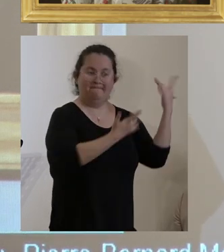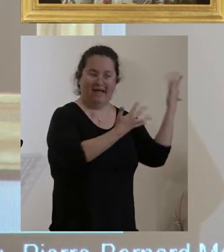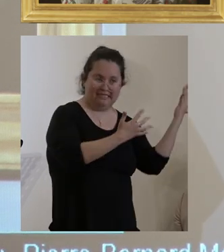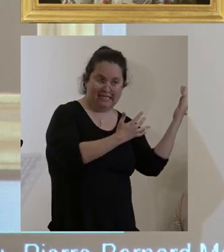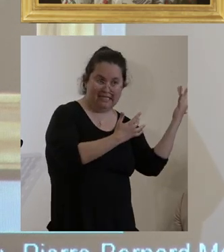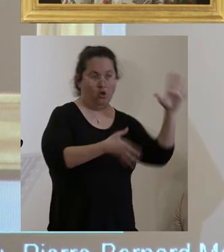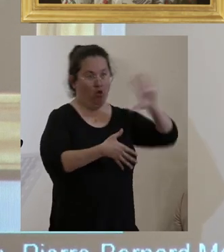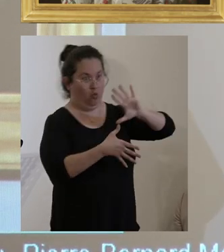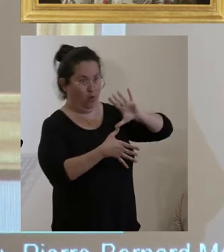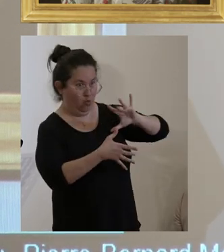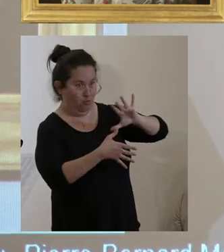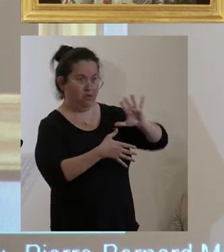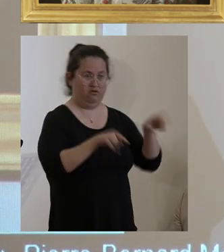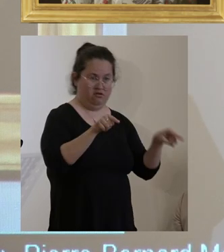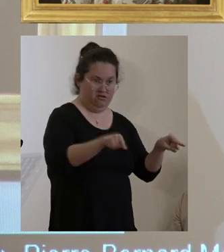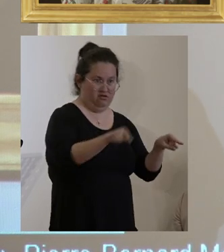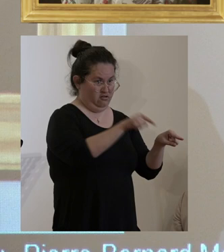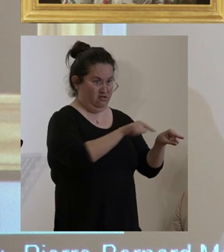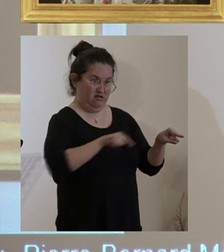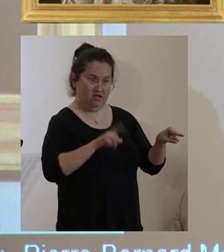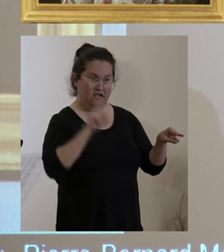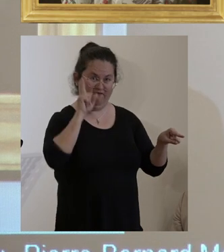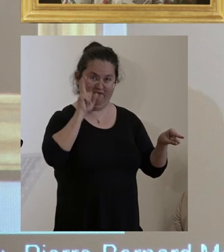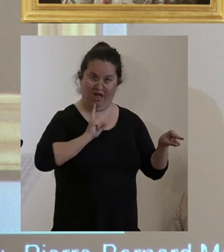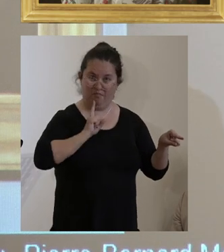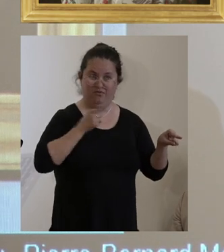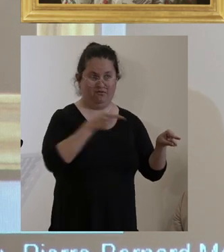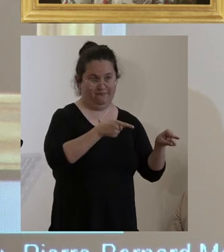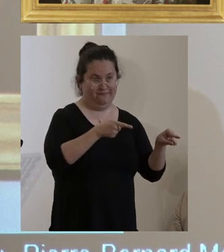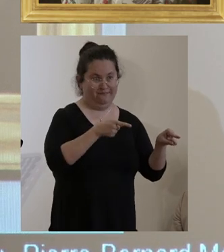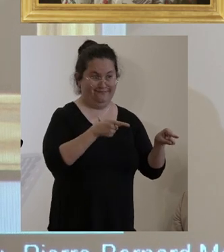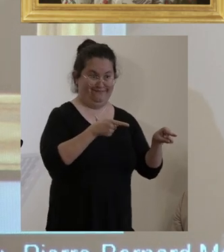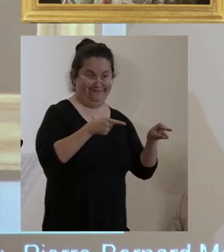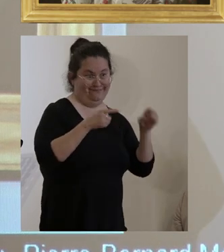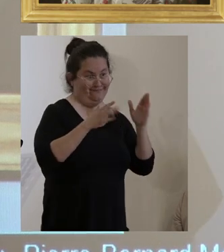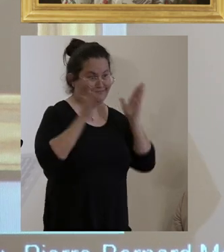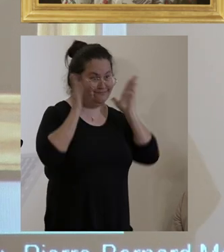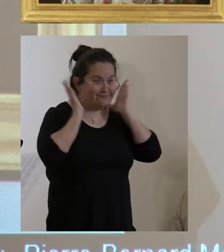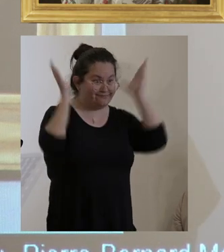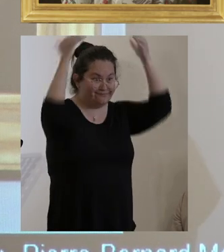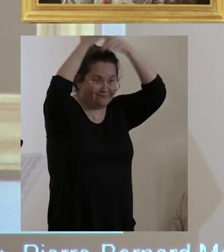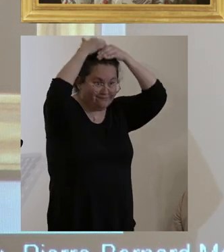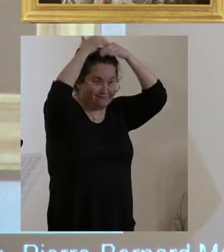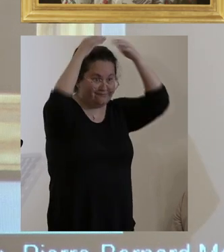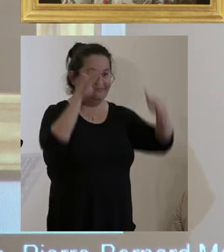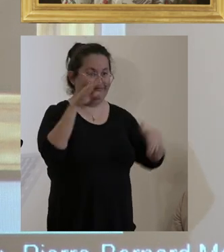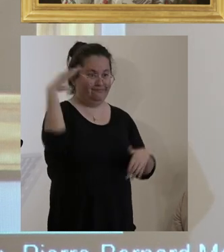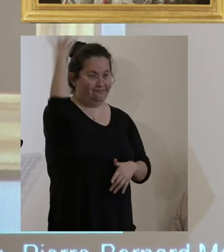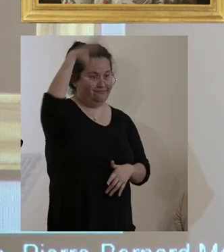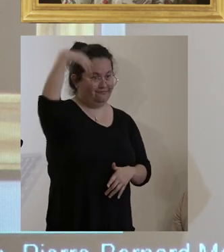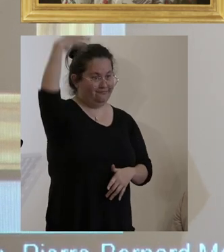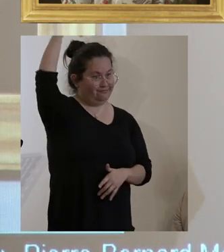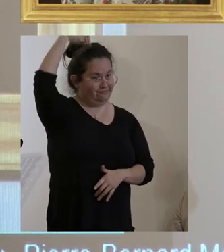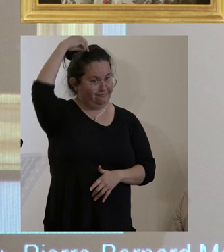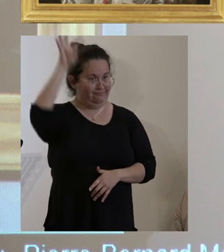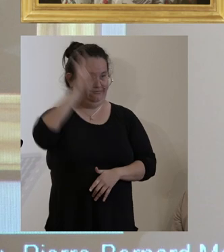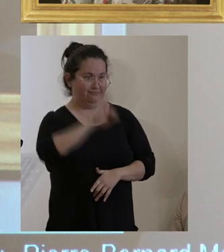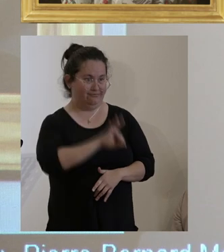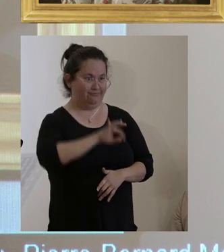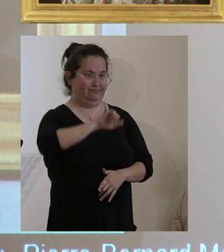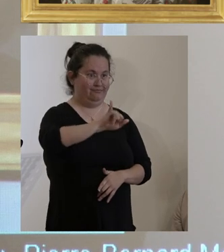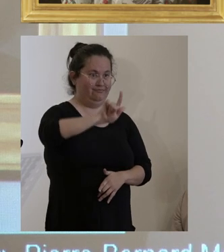vont progressivement faire de cette obligation de porter ce que l'on appelle un tignon, un élément de parure et de